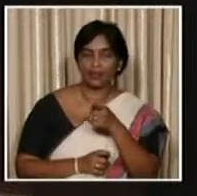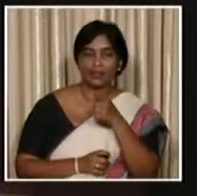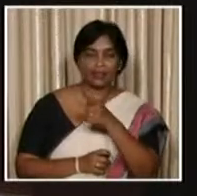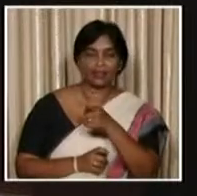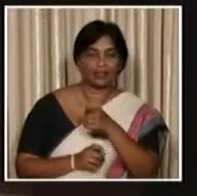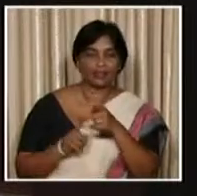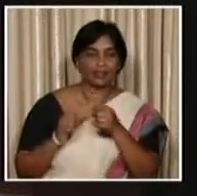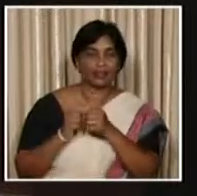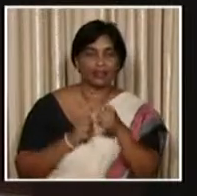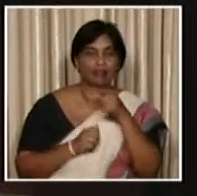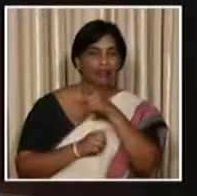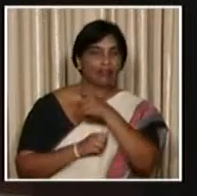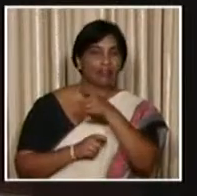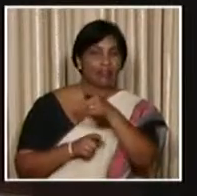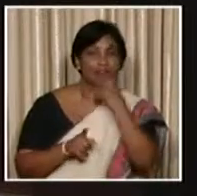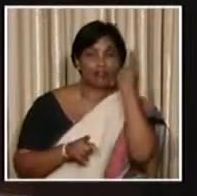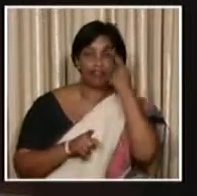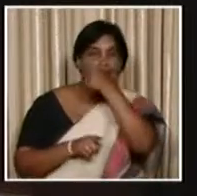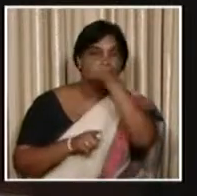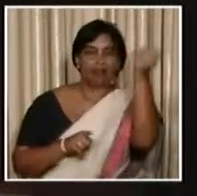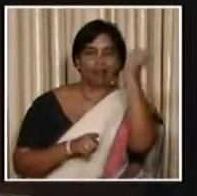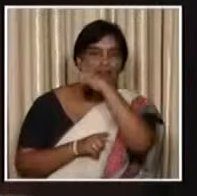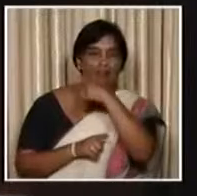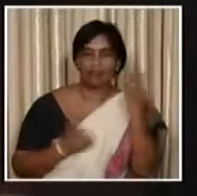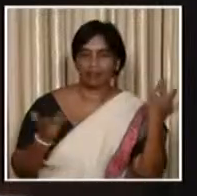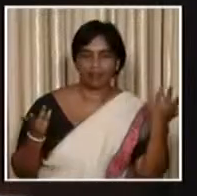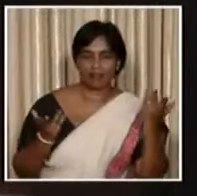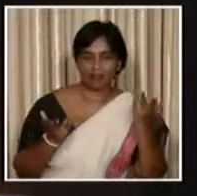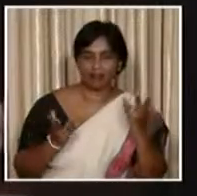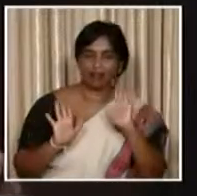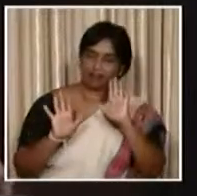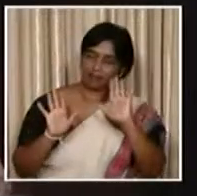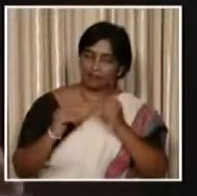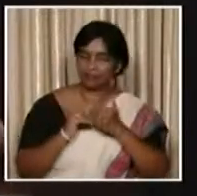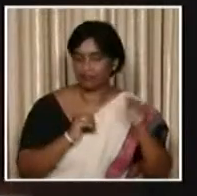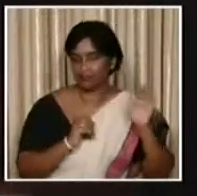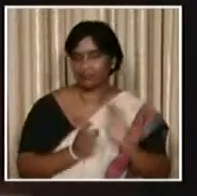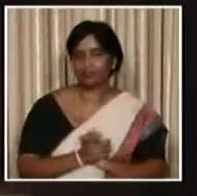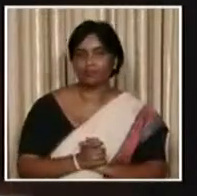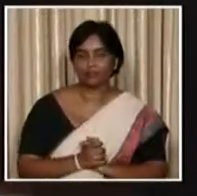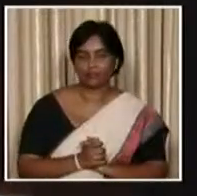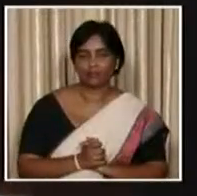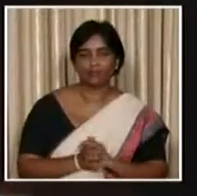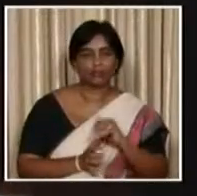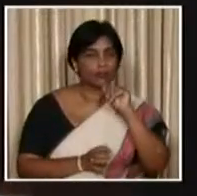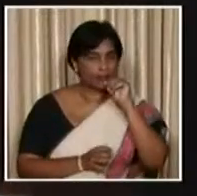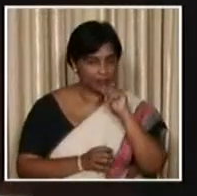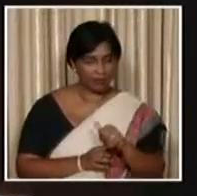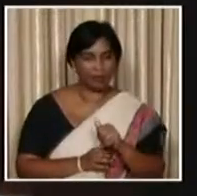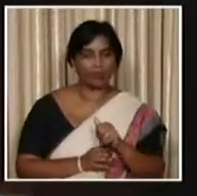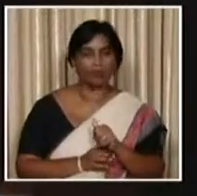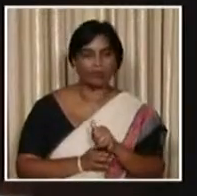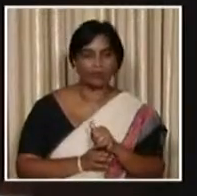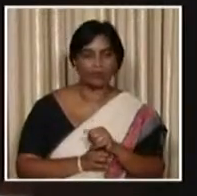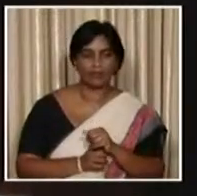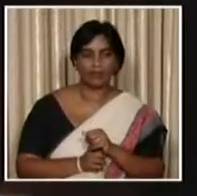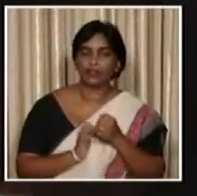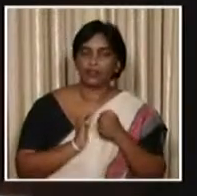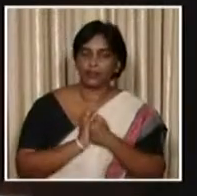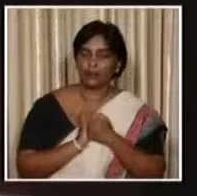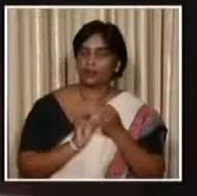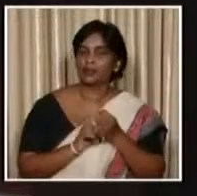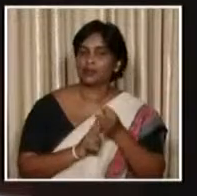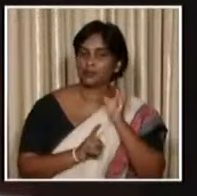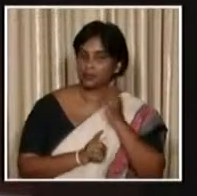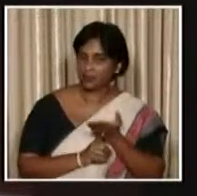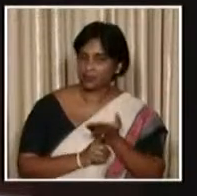ඔබතුමාගේ ලිටරසි එක ඒගොල්ලන්ට නැහැ ඔබතුමාගේ සාක්ෂරතාවය ඒගොල්ලන්ට නැහැ ඒක කෙසේ වෙතත් ඉතින් ඇත්තටම ගරු